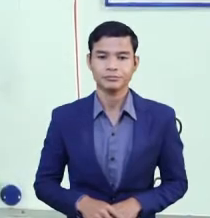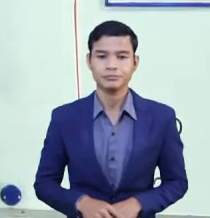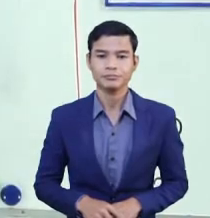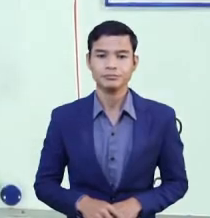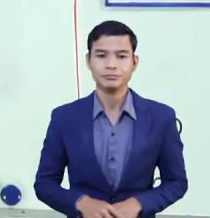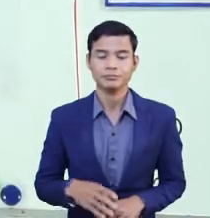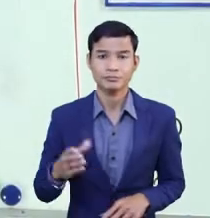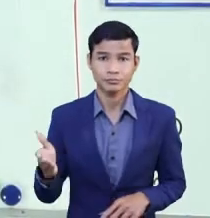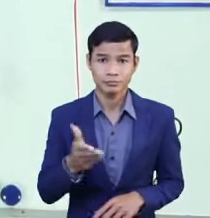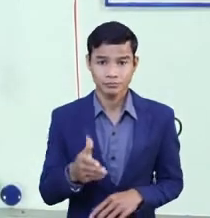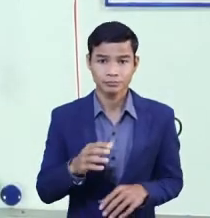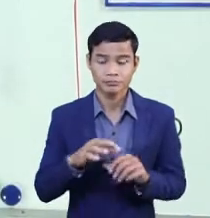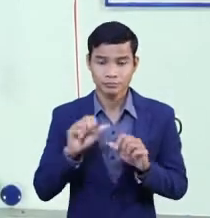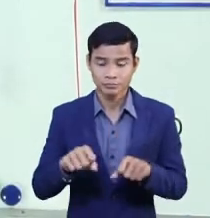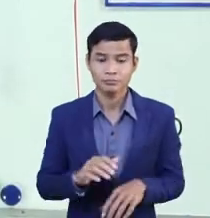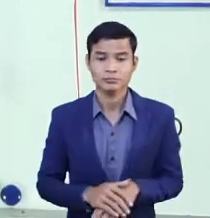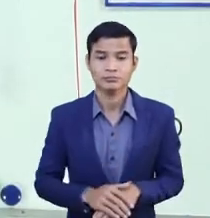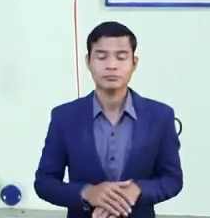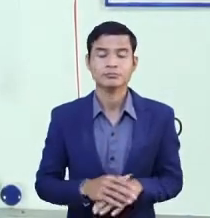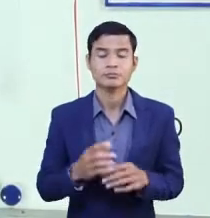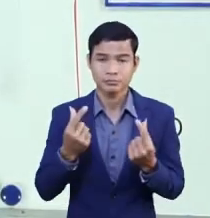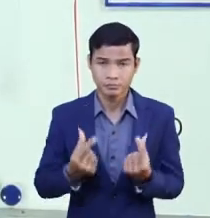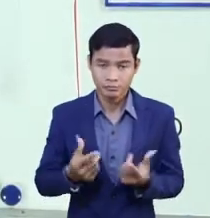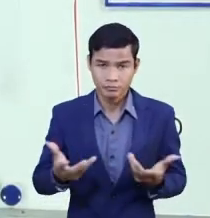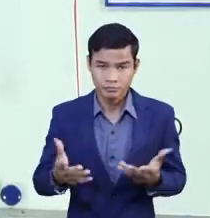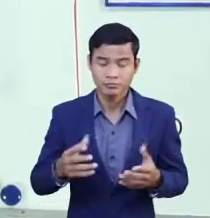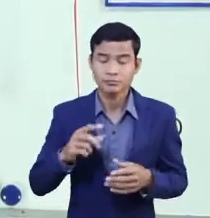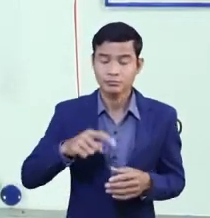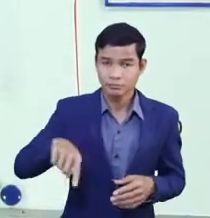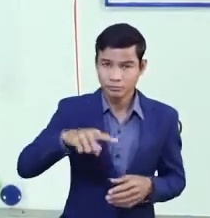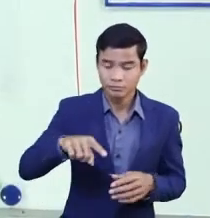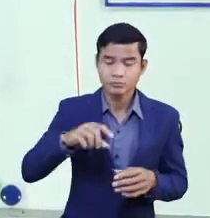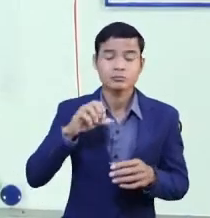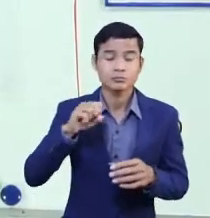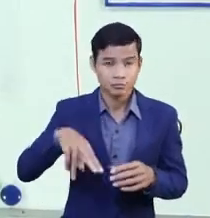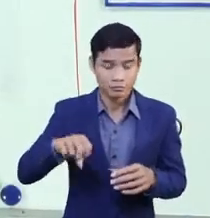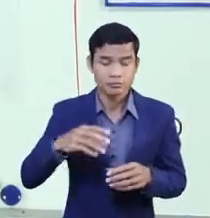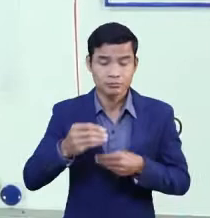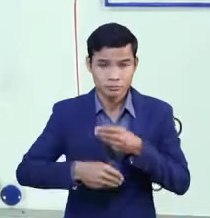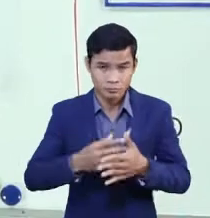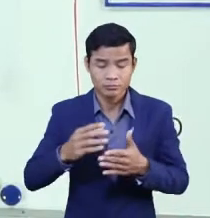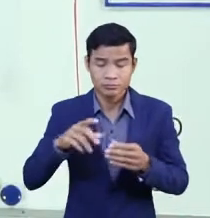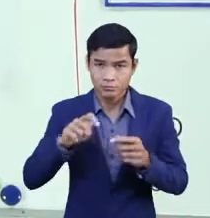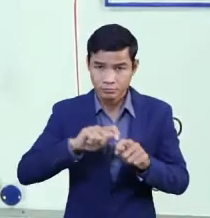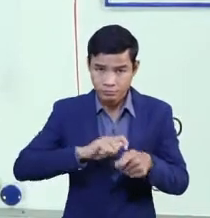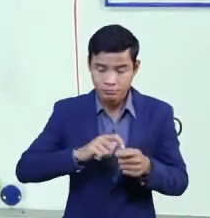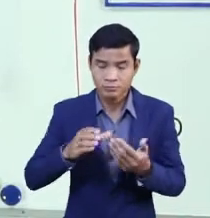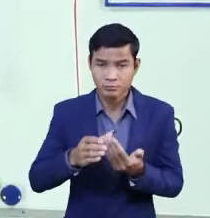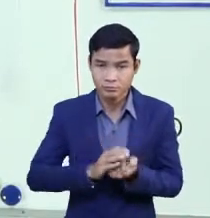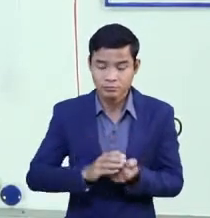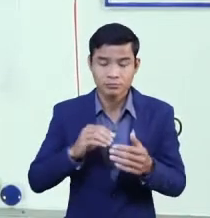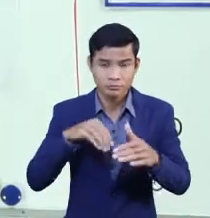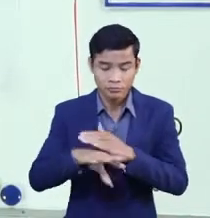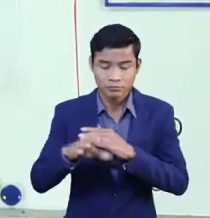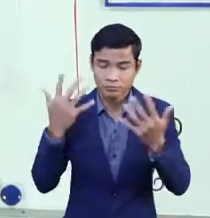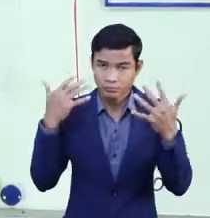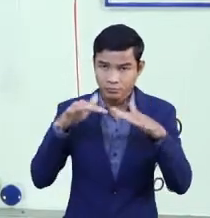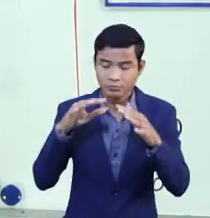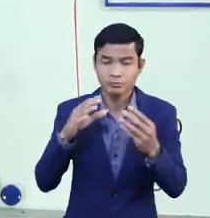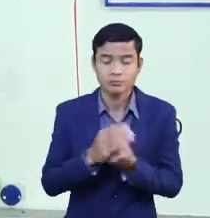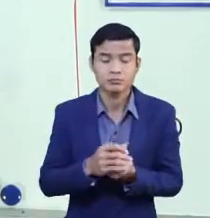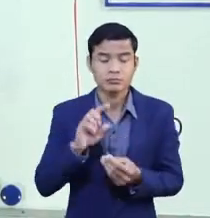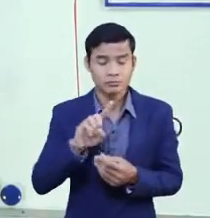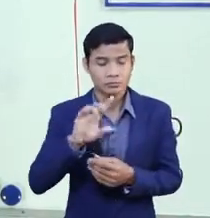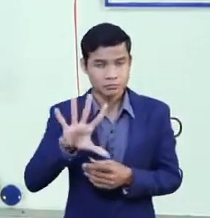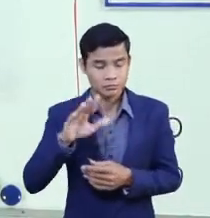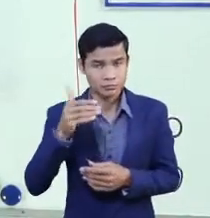ចាអញ្ចឹងណាមានណាកូនដូចនេះគេត្រូវការលក់សម្បត្តិចូលទស្សនាចំនួន